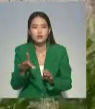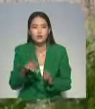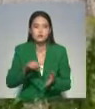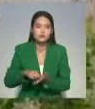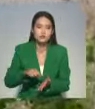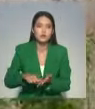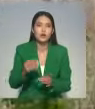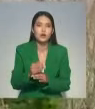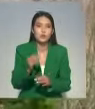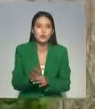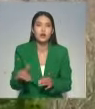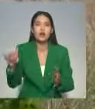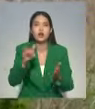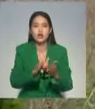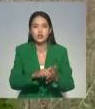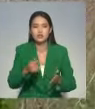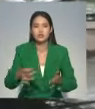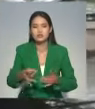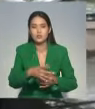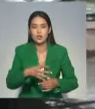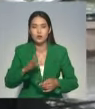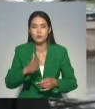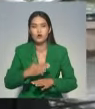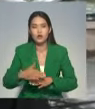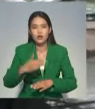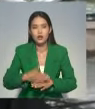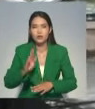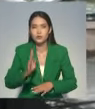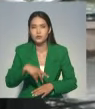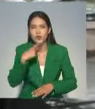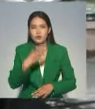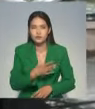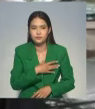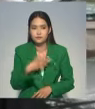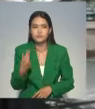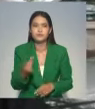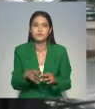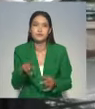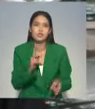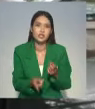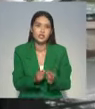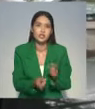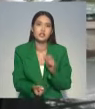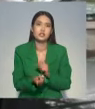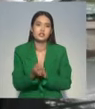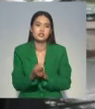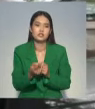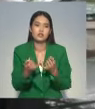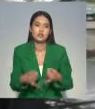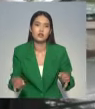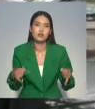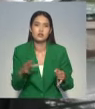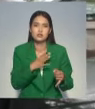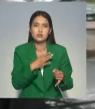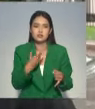дорогу. Документы на него уже на стадии подготовки. Первым этапом у нас стоит разработка ПСД на реконструкцию самого водопровода. После